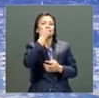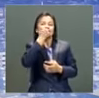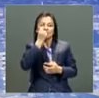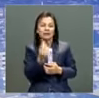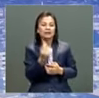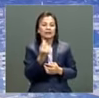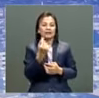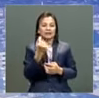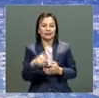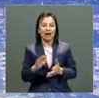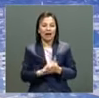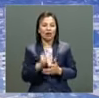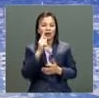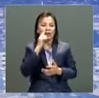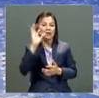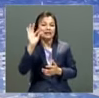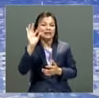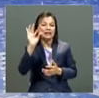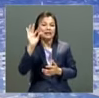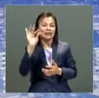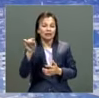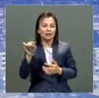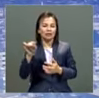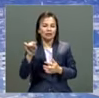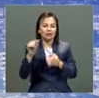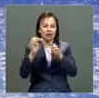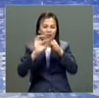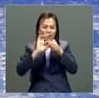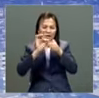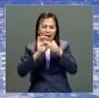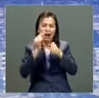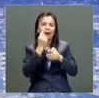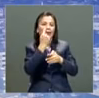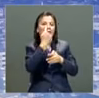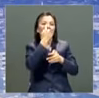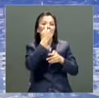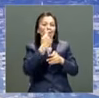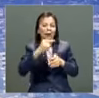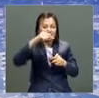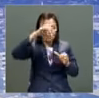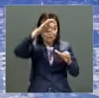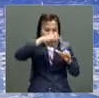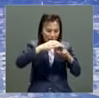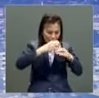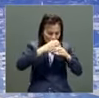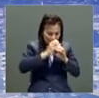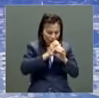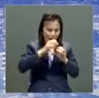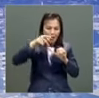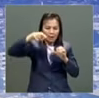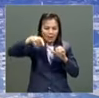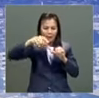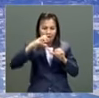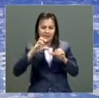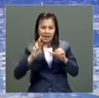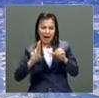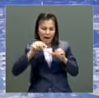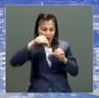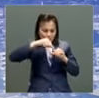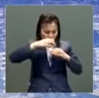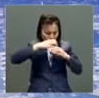เพื่อที่เอาตัวอย่างของเนื้อเยื่อเนี่ยไปตรวจเข้าเครื่องที่เรียกว่า PCR นะครับแล้วก็ต้องใ